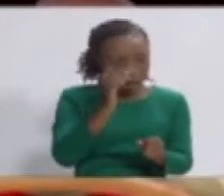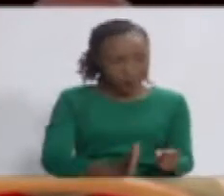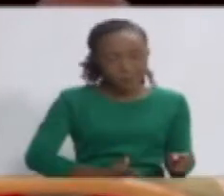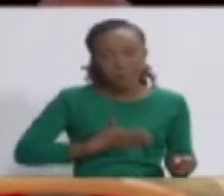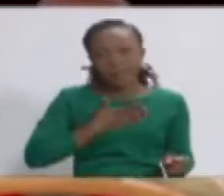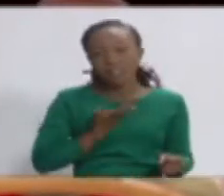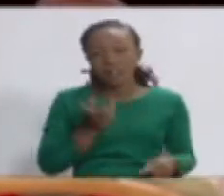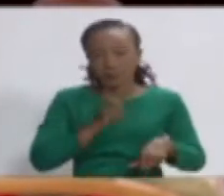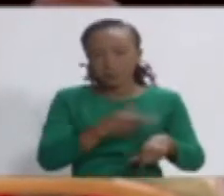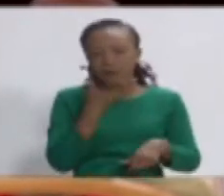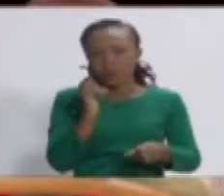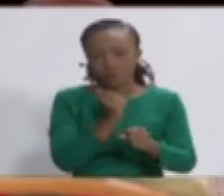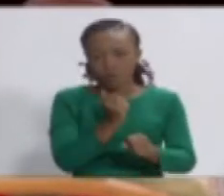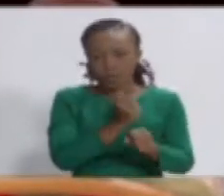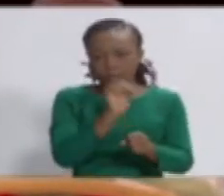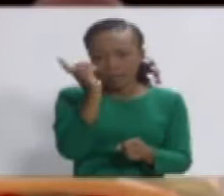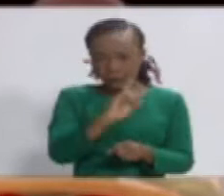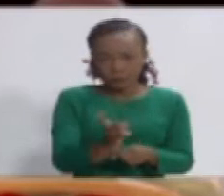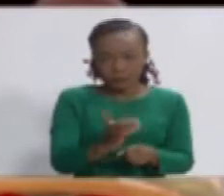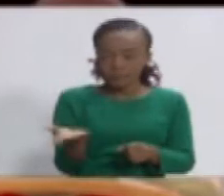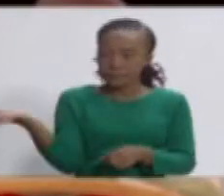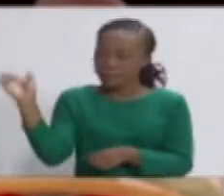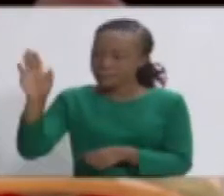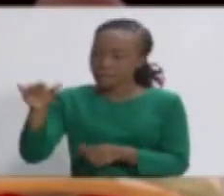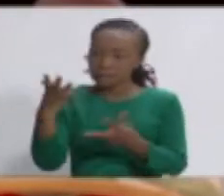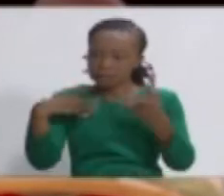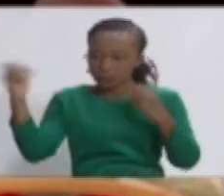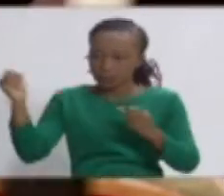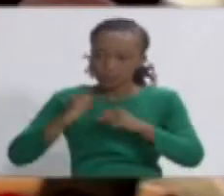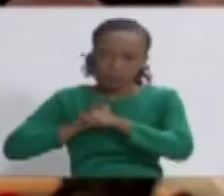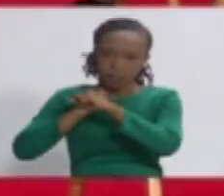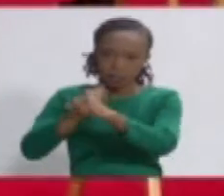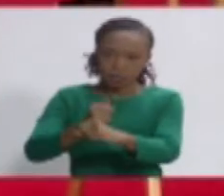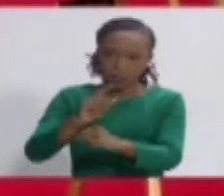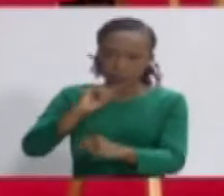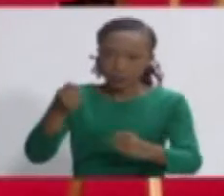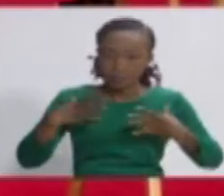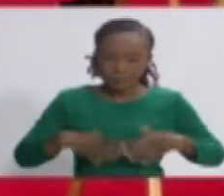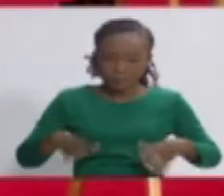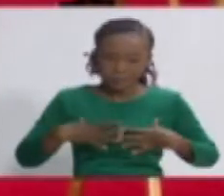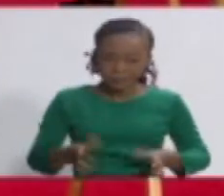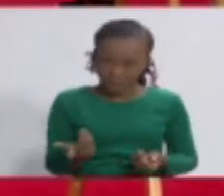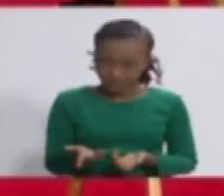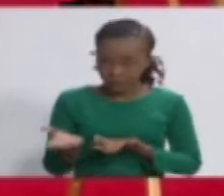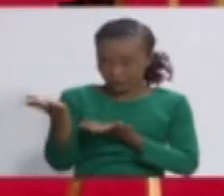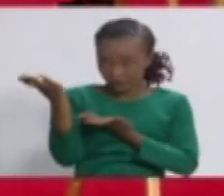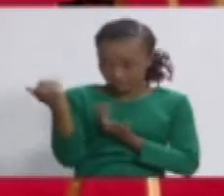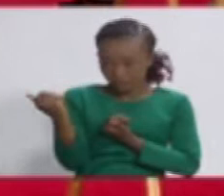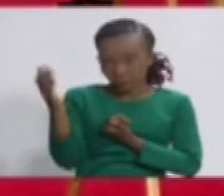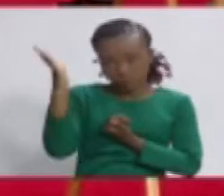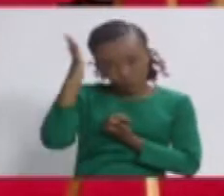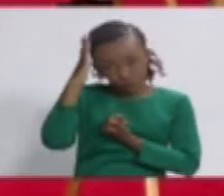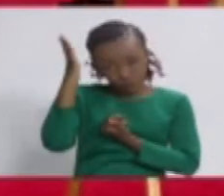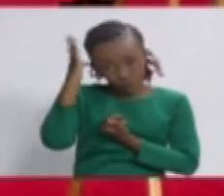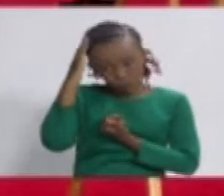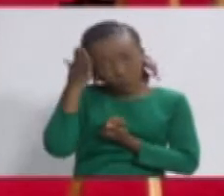wangu, akimaliza kazi ya Nairobi atarudi jeshi kulinda wananchi wa taifa la Kenya. Ambaye alitakiwa kutambua uwepo